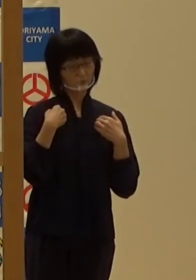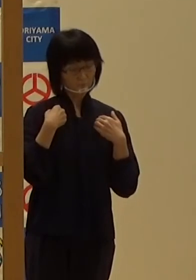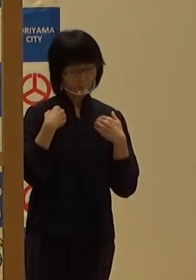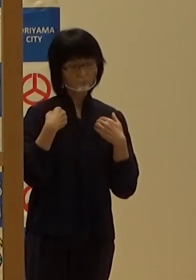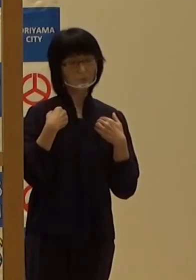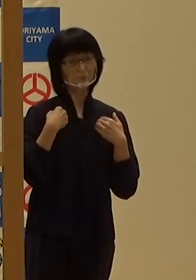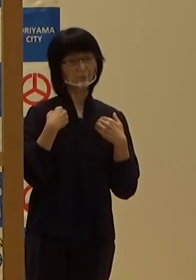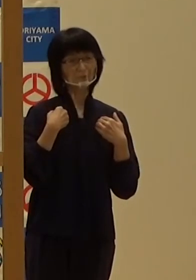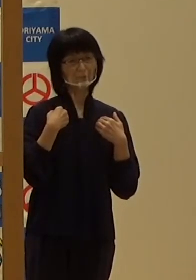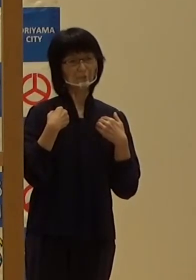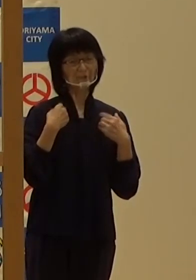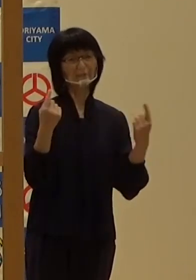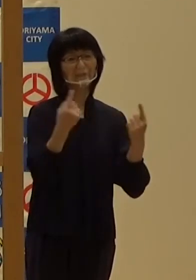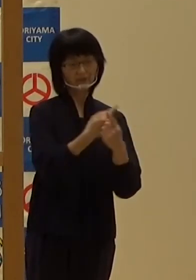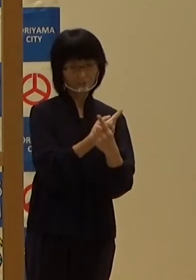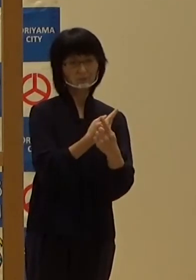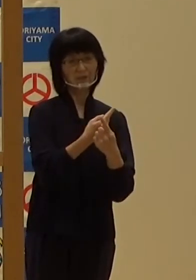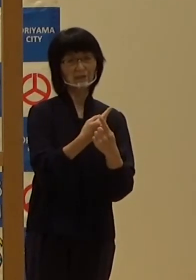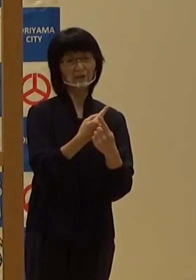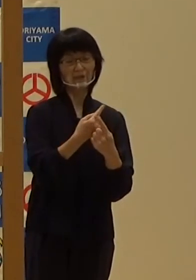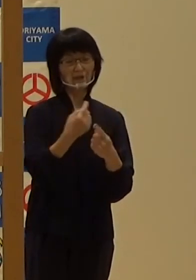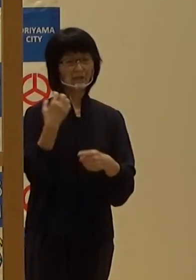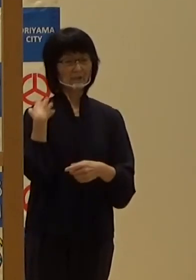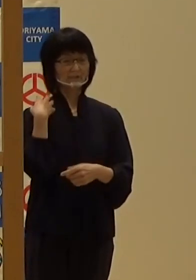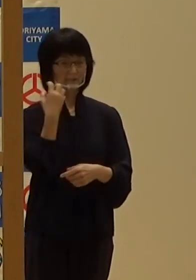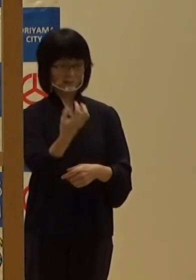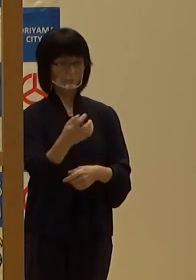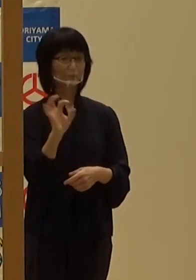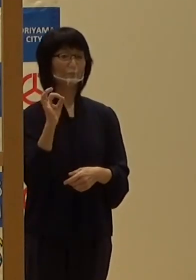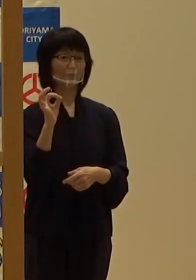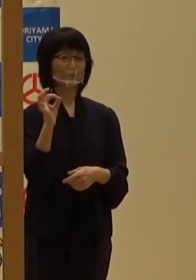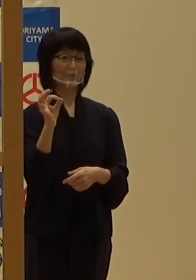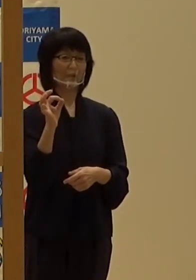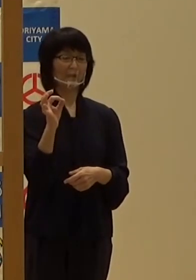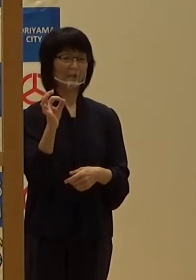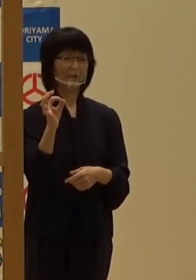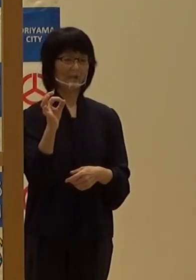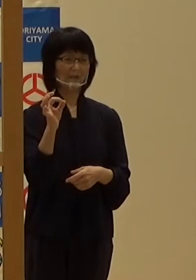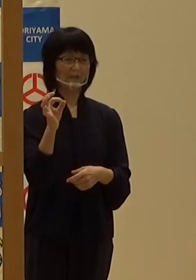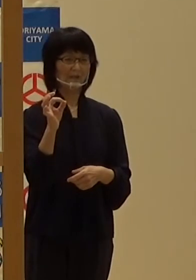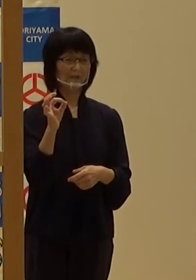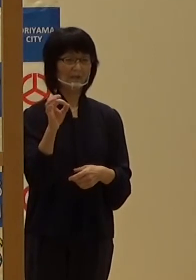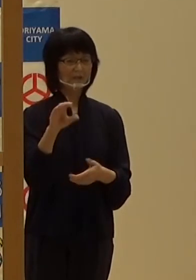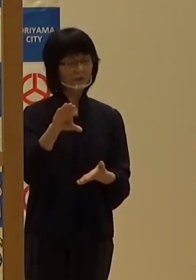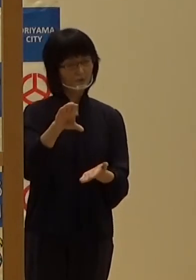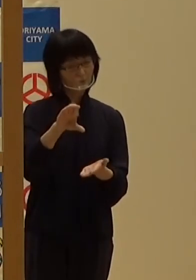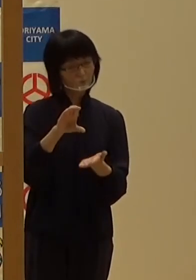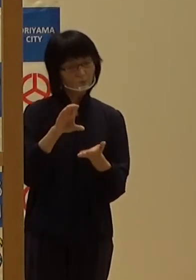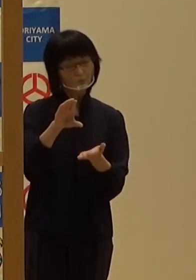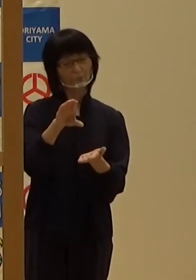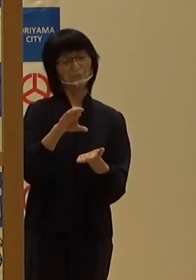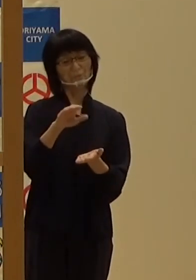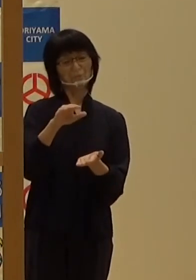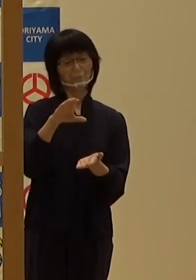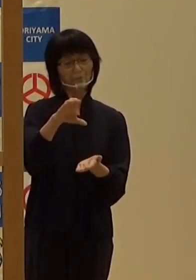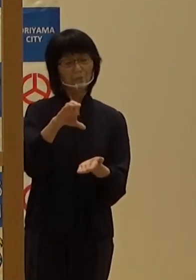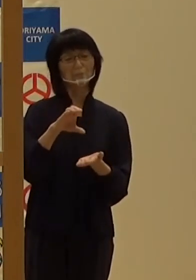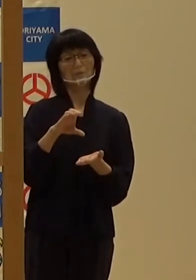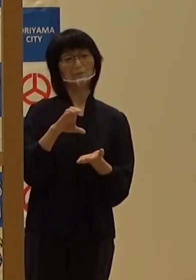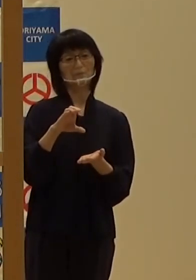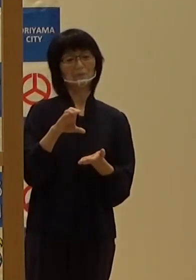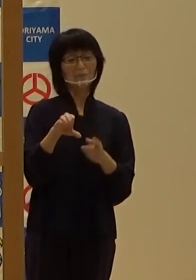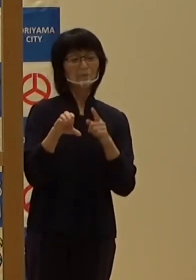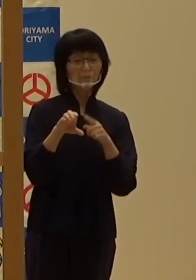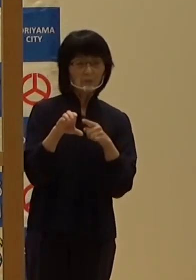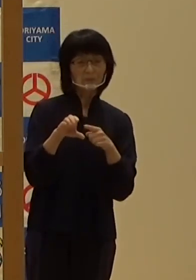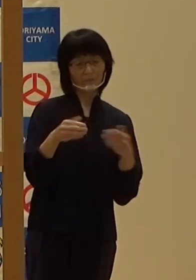料とかいろいろ税収が増える分使用料の収入が増えるところもございます。それは当然事業者の方の